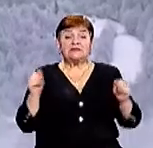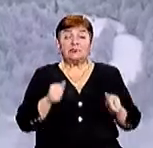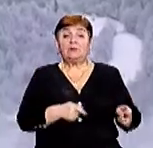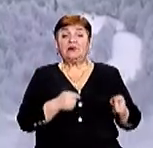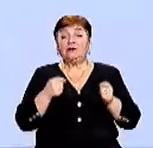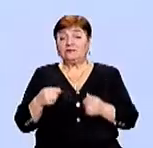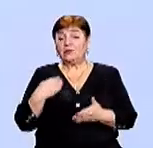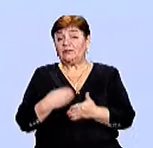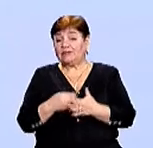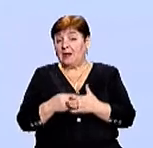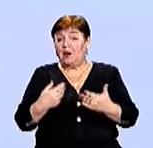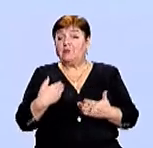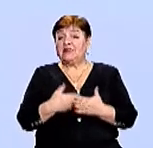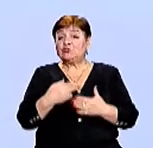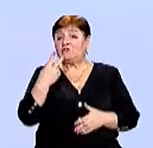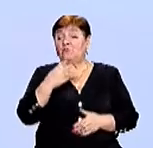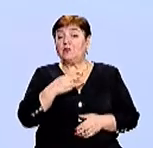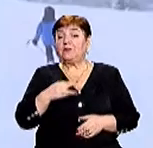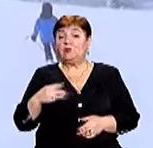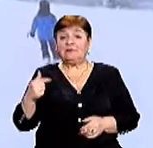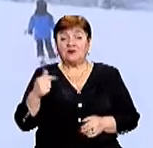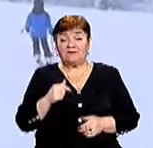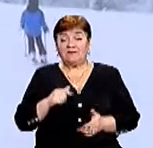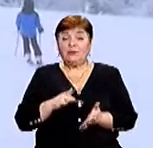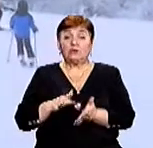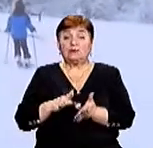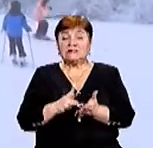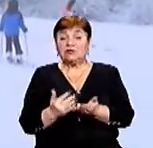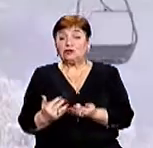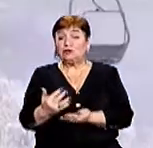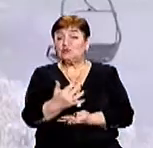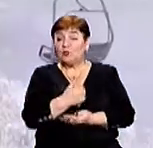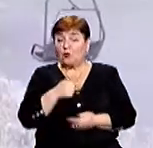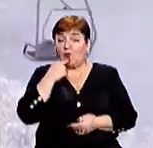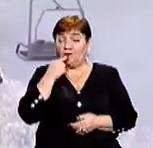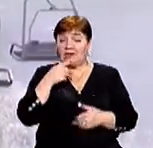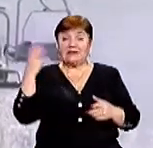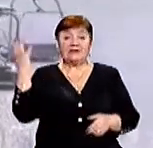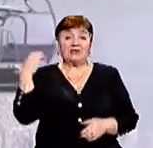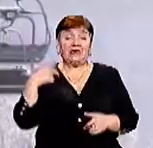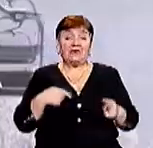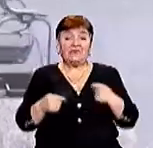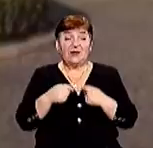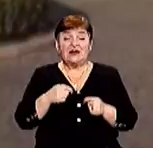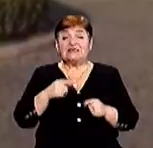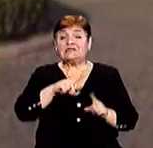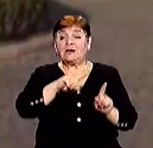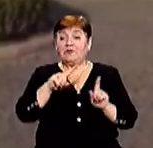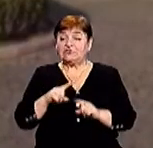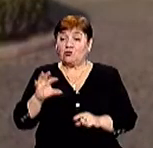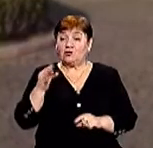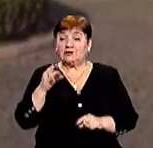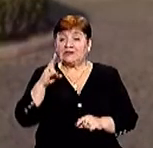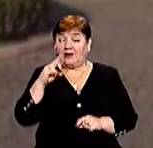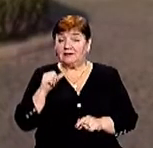приніс до місцевих бюджетів краю близько 2 мільйонів гривень туристичного збору, каже начальниця управління туризму та курортів Закарпатської ОДА Любов